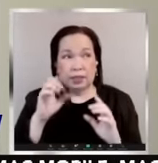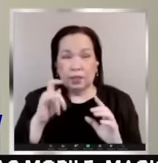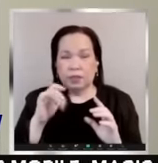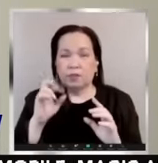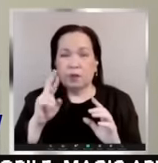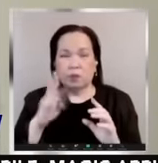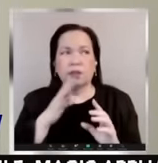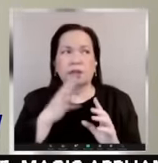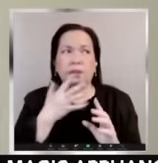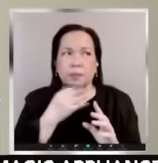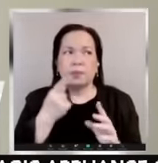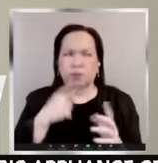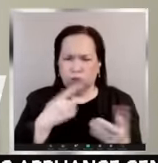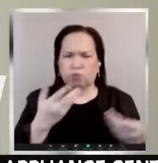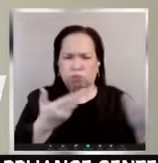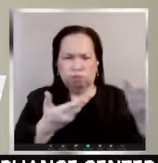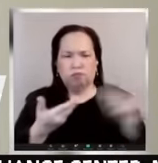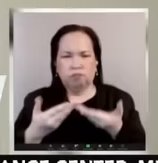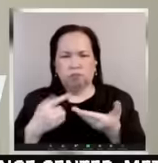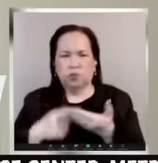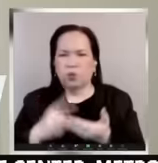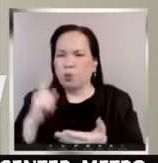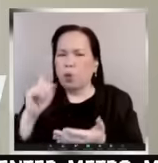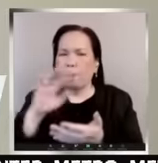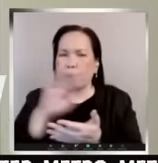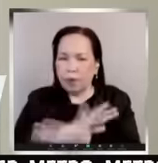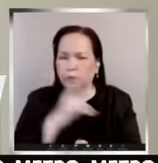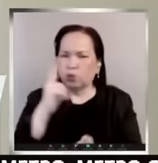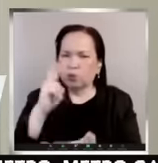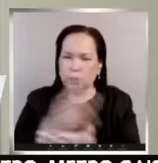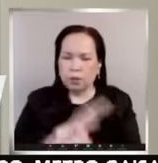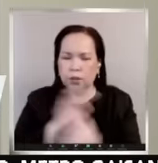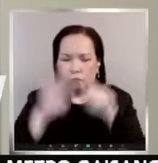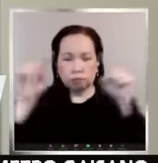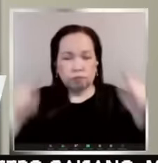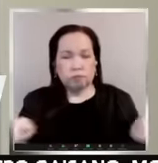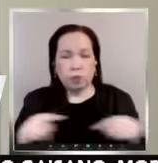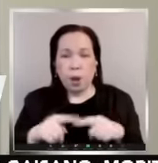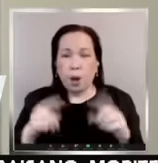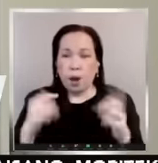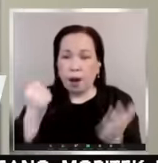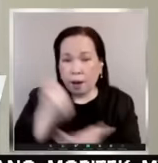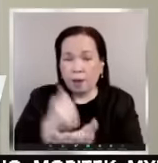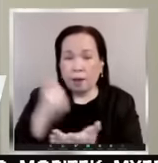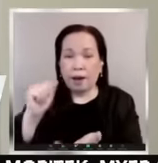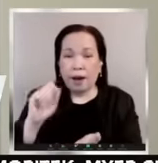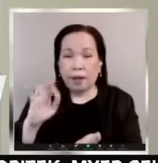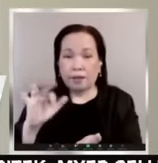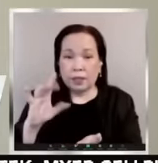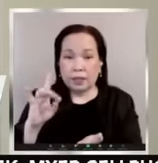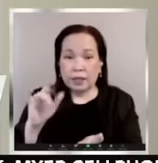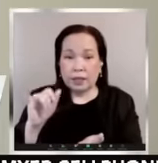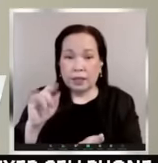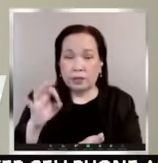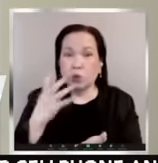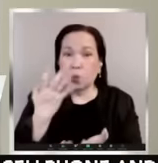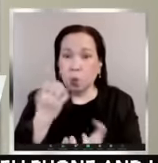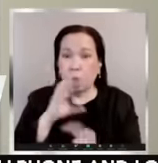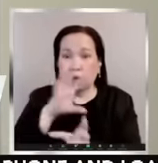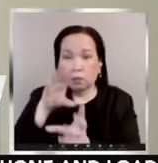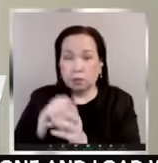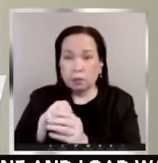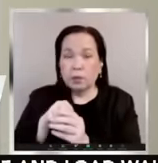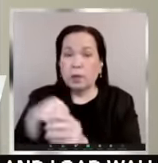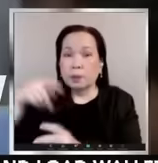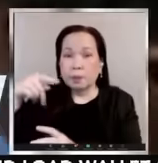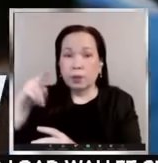consolidation. That's a 1-page, 2-pager affidavit po. At least po, the intention to join PUVMP is there. Then the rest